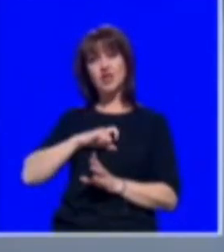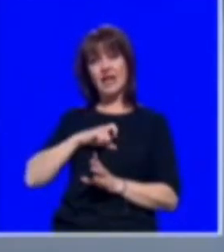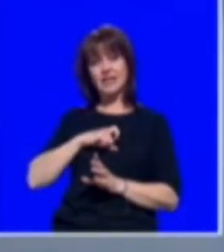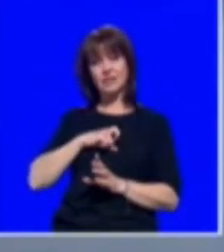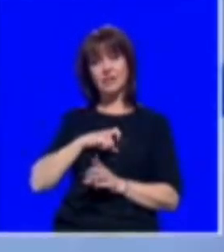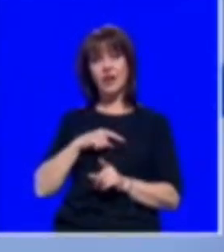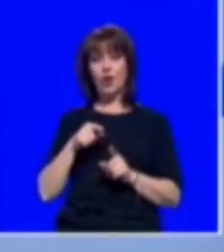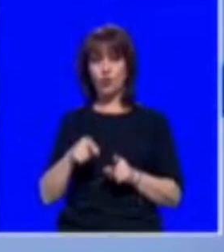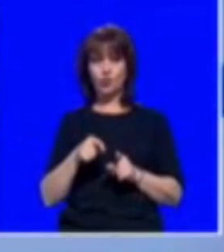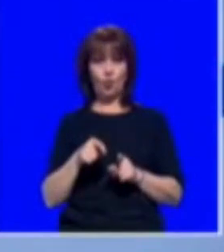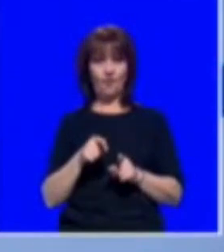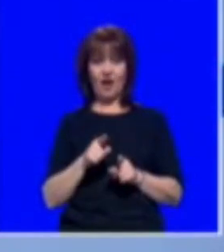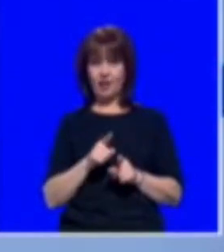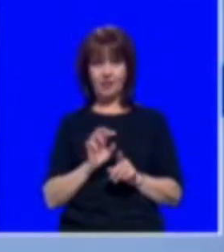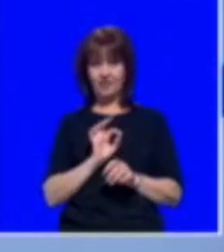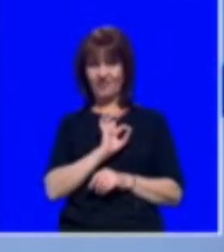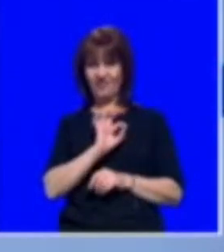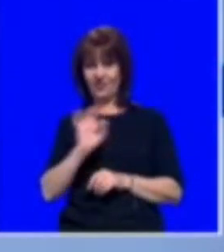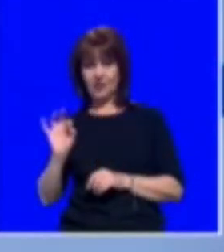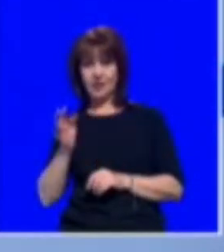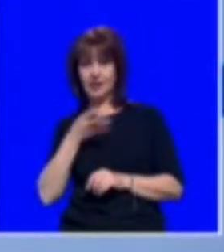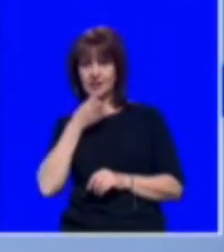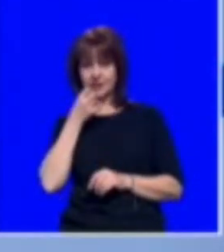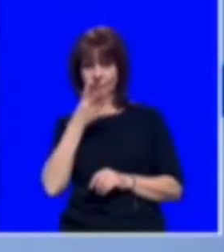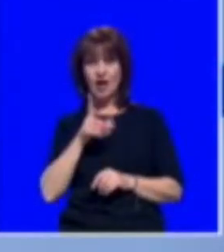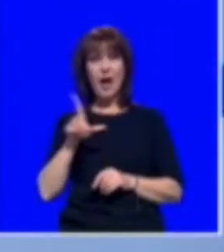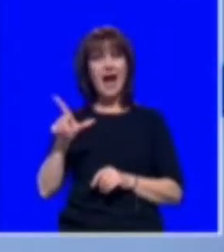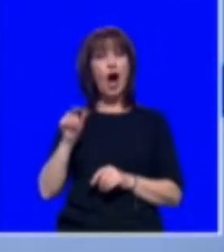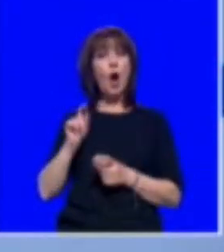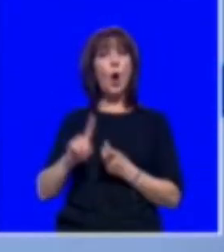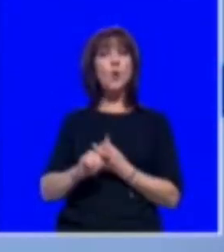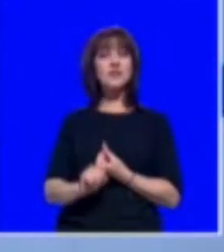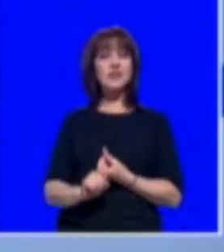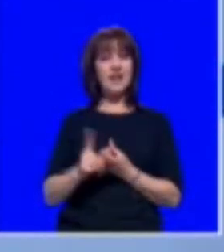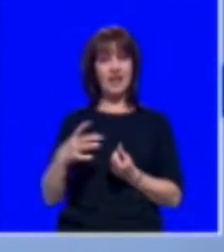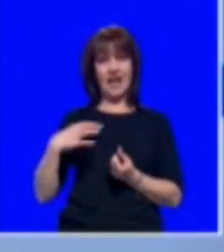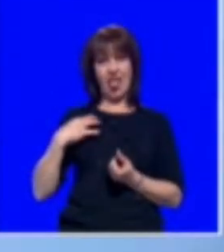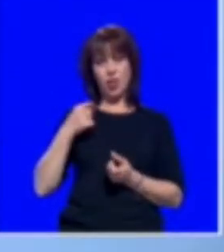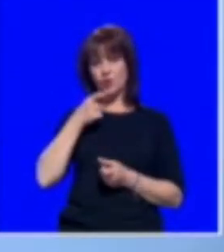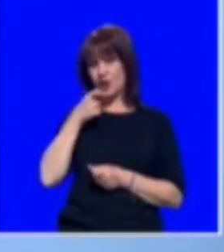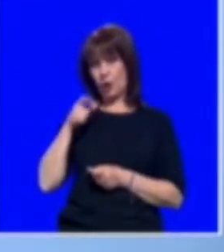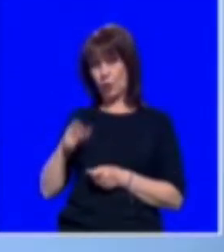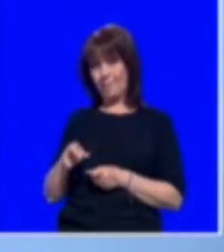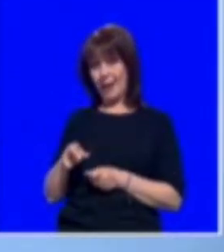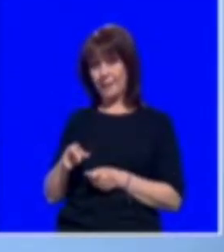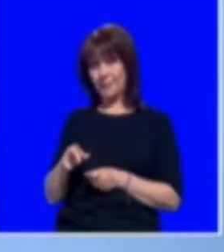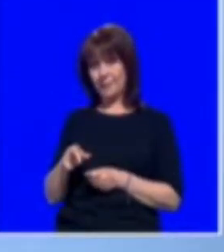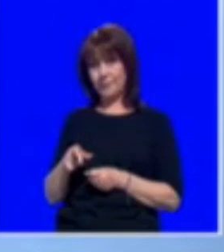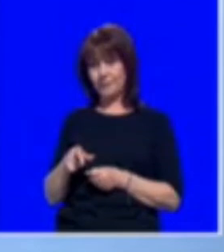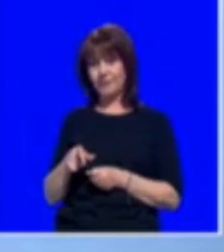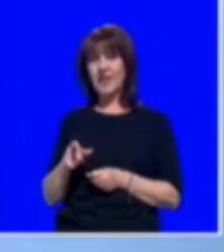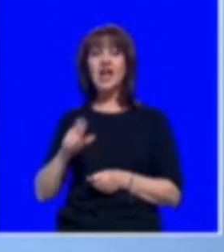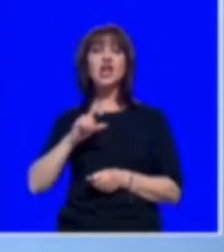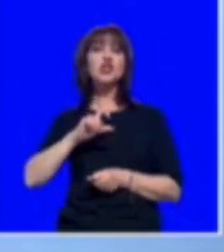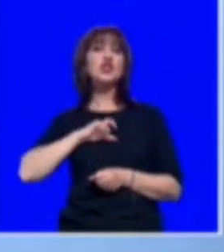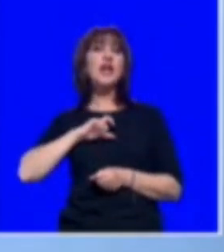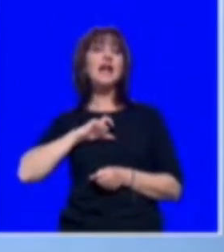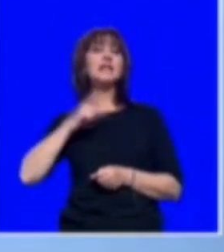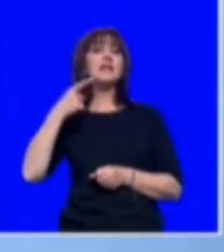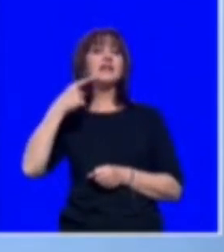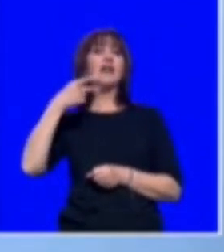Това непременно ли се случва? Концесионер непременно ли е лоша дума? Вижте, то частната